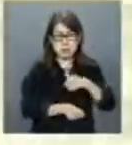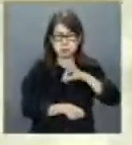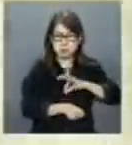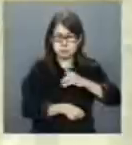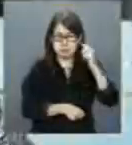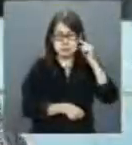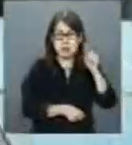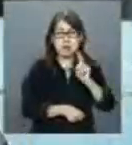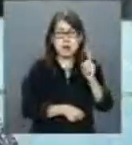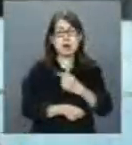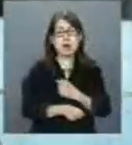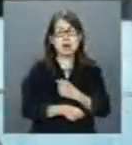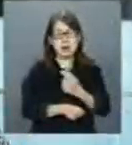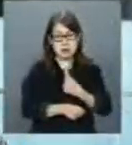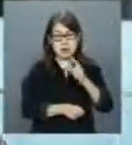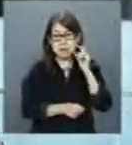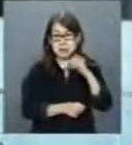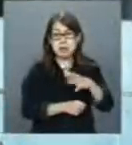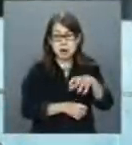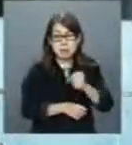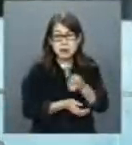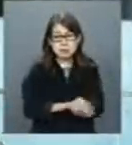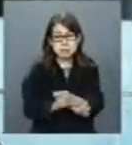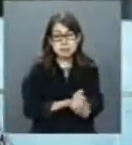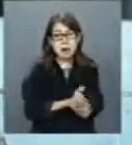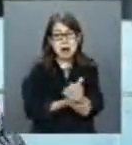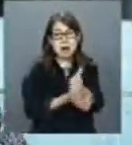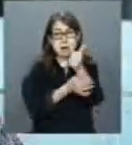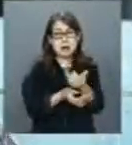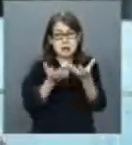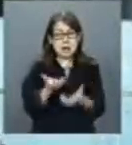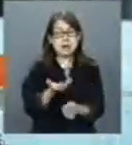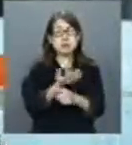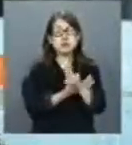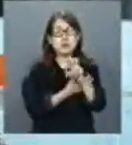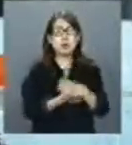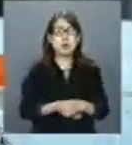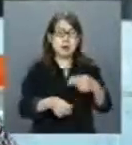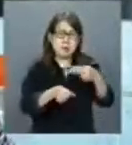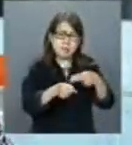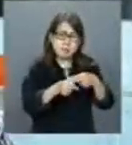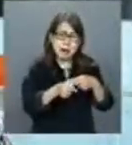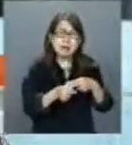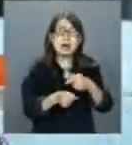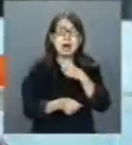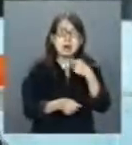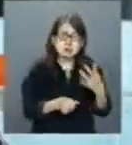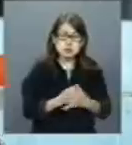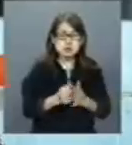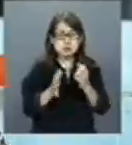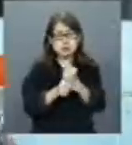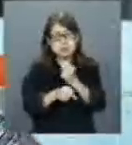าวันนั้นได้ปลาสัก200กิโลค่าน้ำมันก็ไม่พอค่าคนงานก็ค่ากับข้าวก็ยังไม่พอเลยก็เลยถ้ามันเป็นอย่างนี้